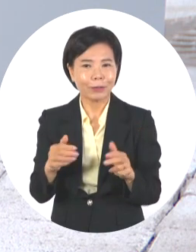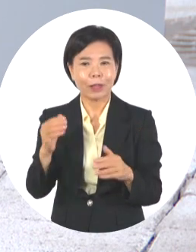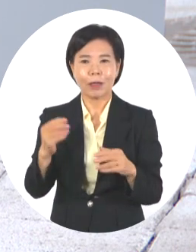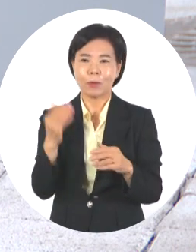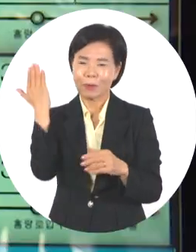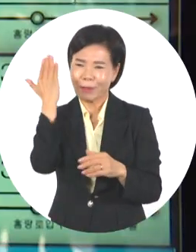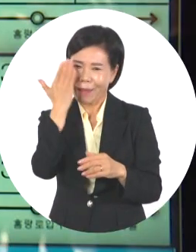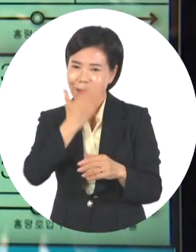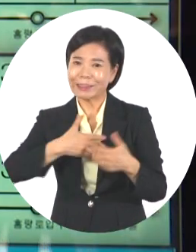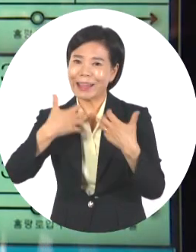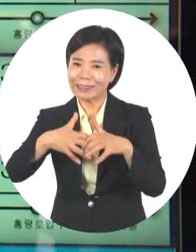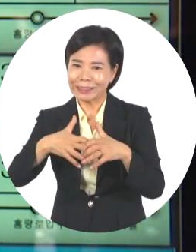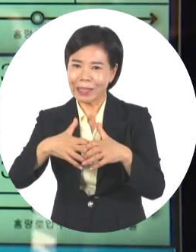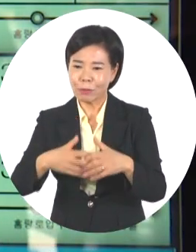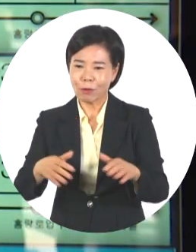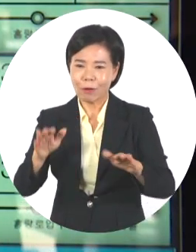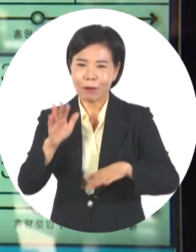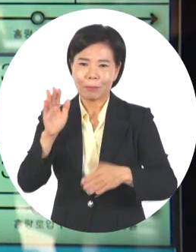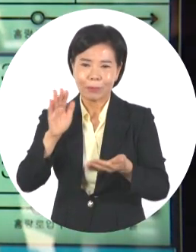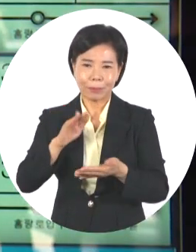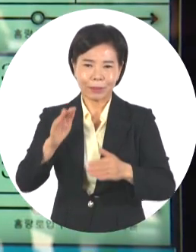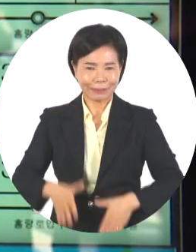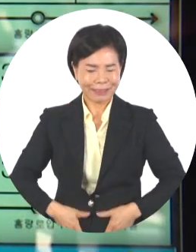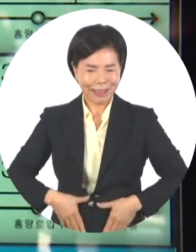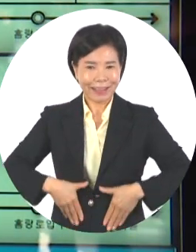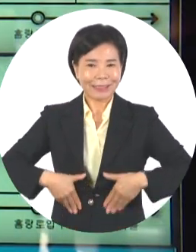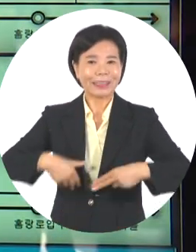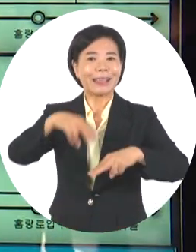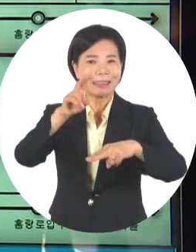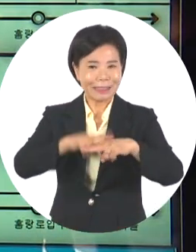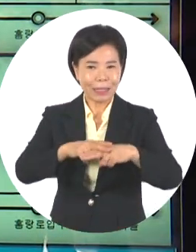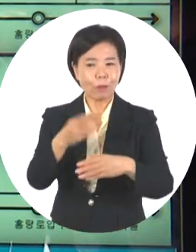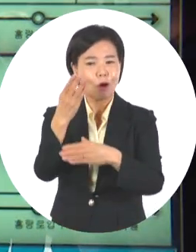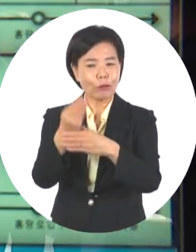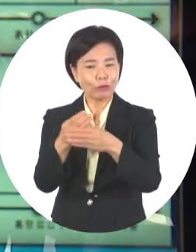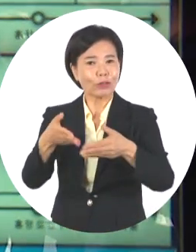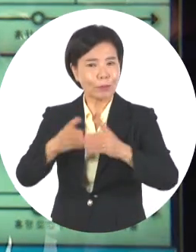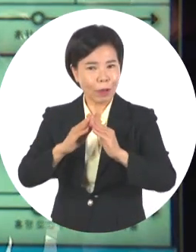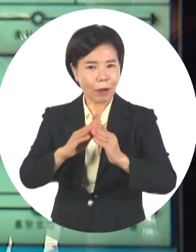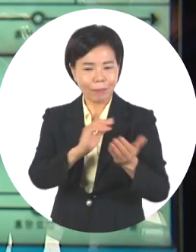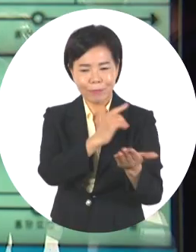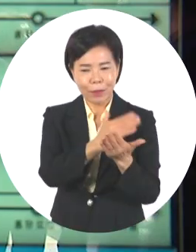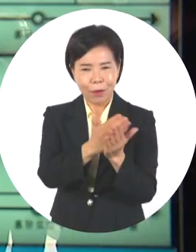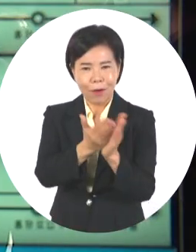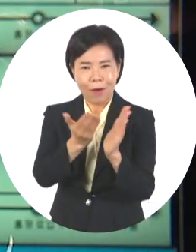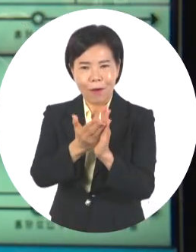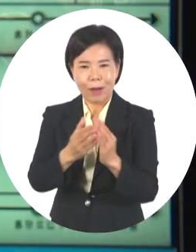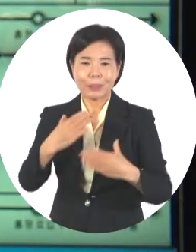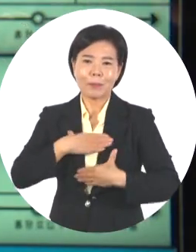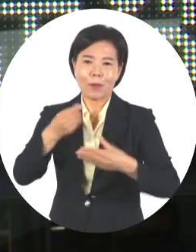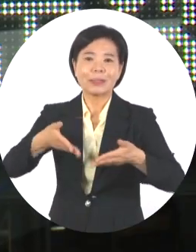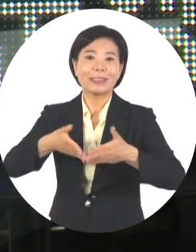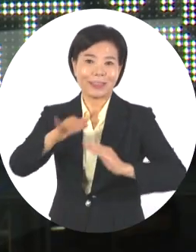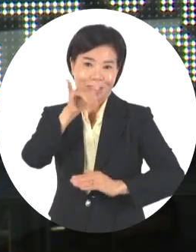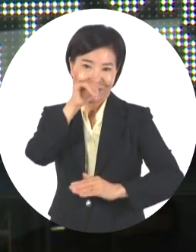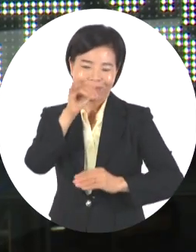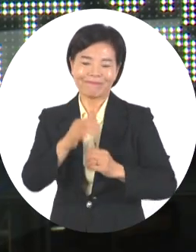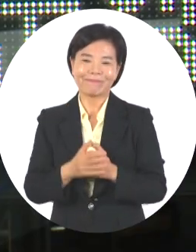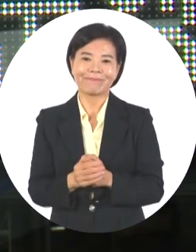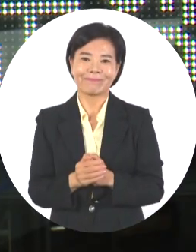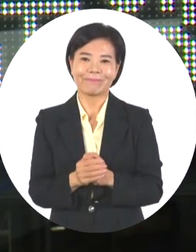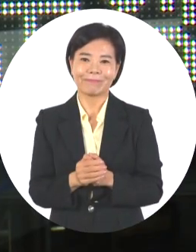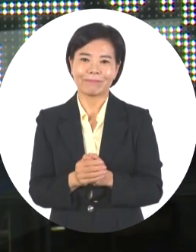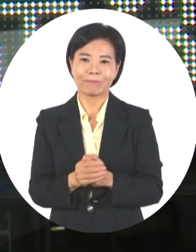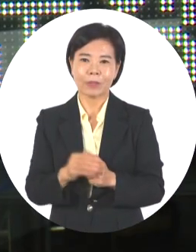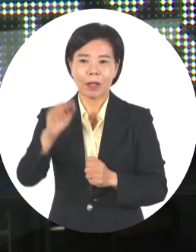공기청정기, 온열의자, 전자기기 충전시설 등 다양한 첨단 편의시설을 갖추고 있습니다.